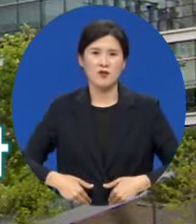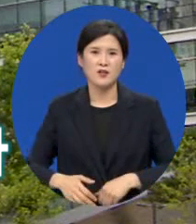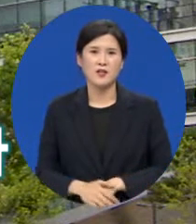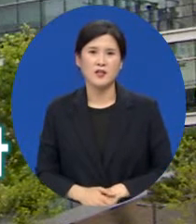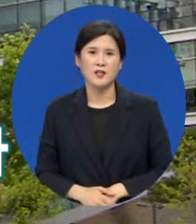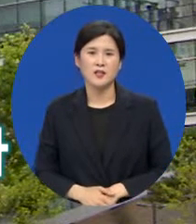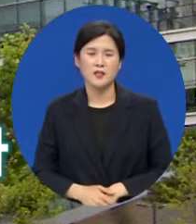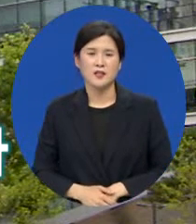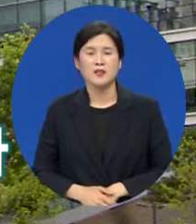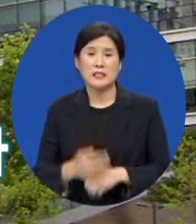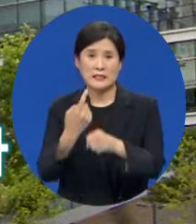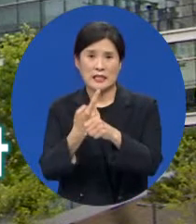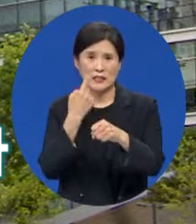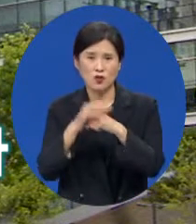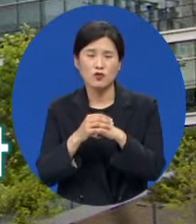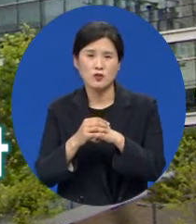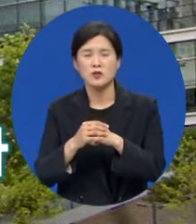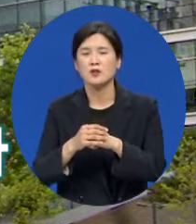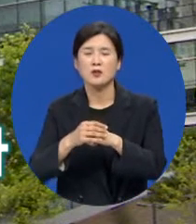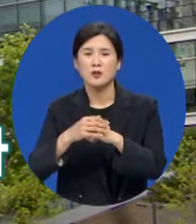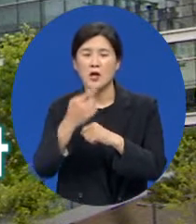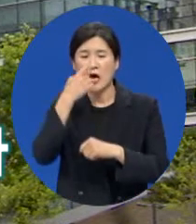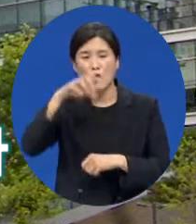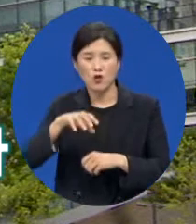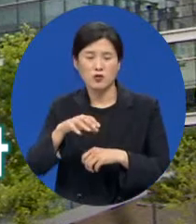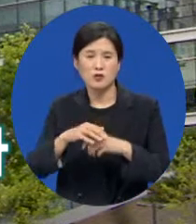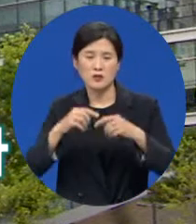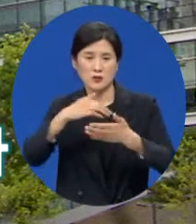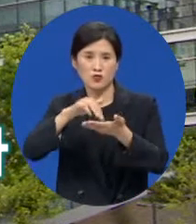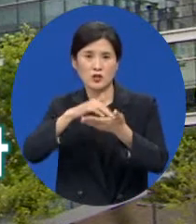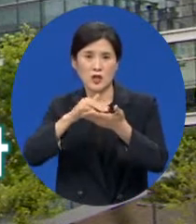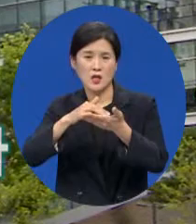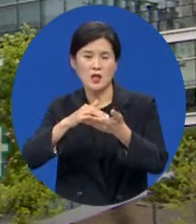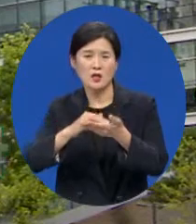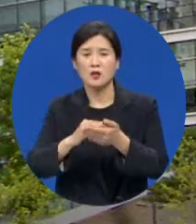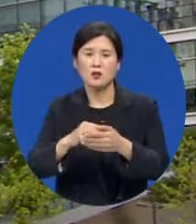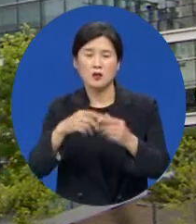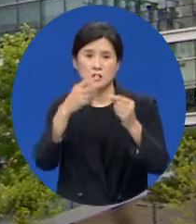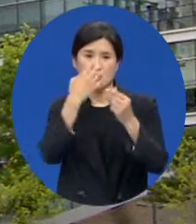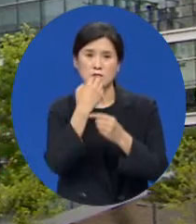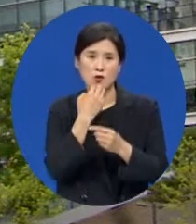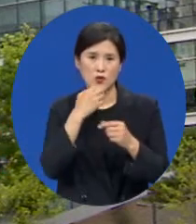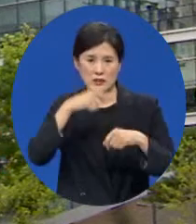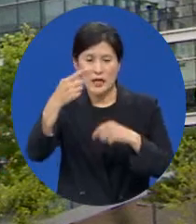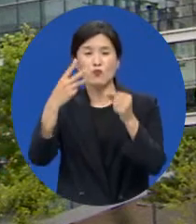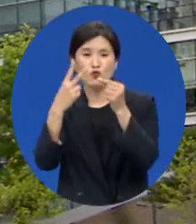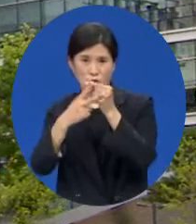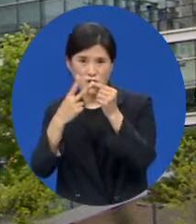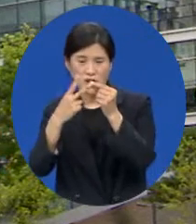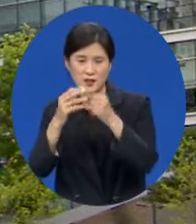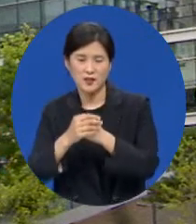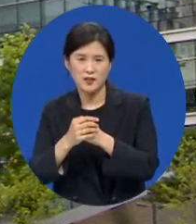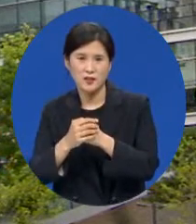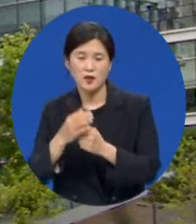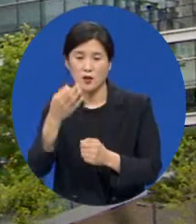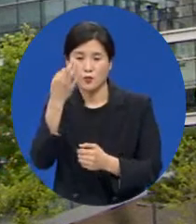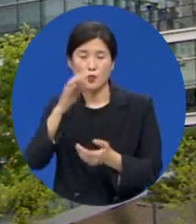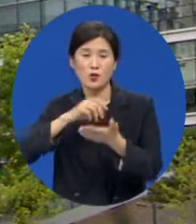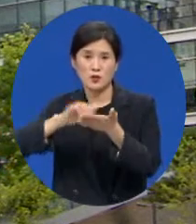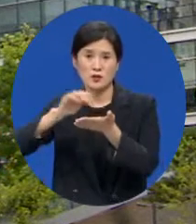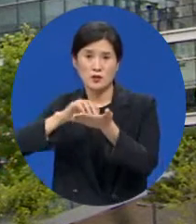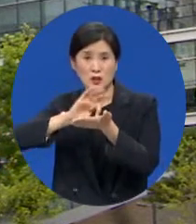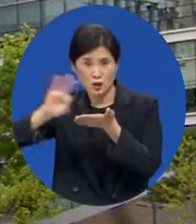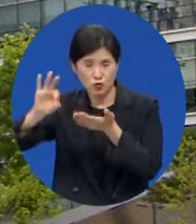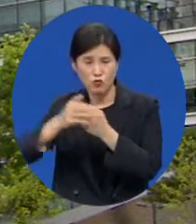2021년 기준 세종시 사교육비 참여는 서울에 이어 두번째 사교육비 지출은 서울 대구 경기